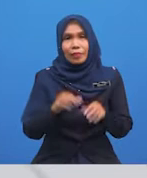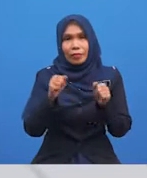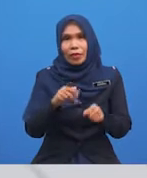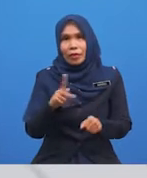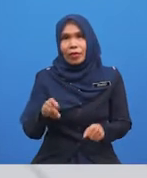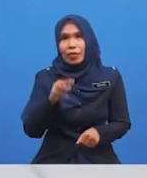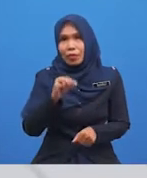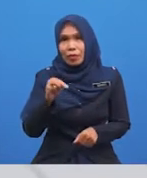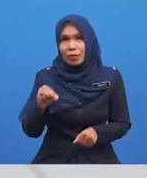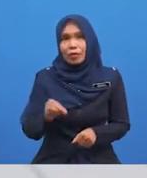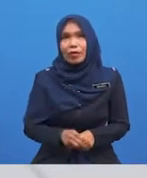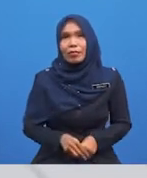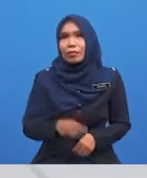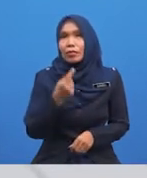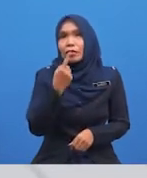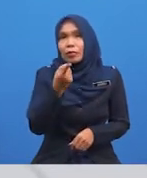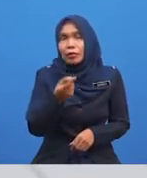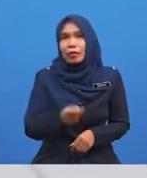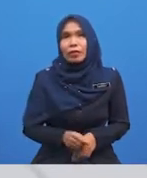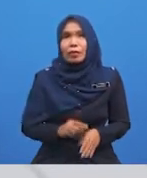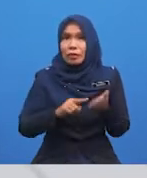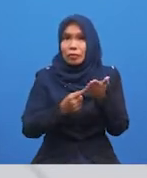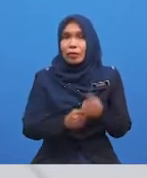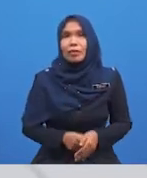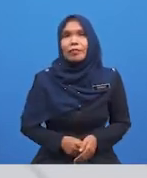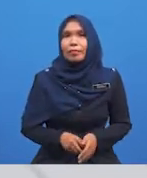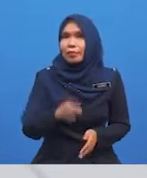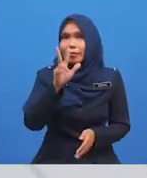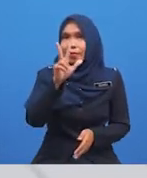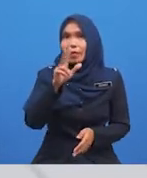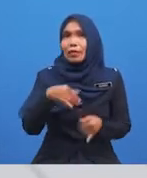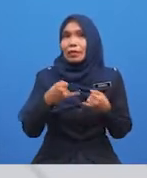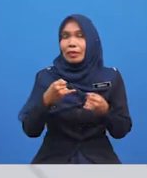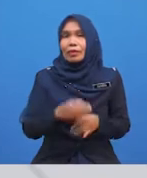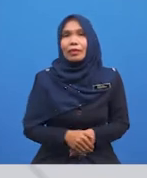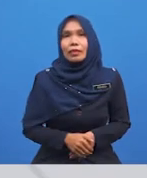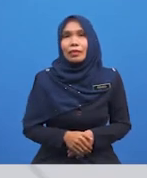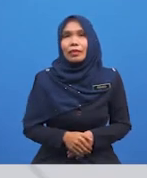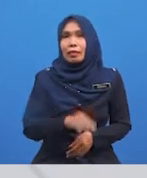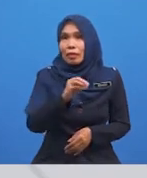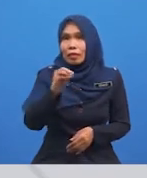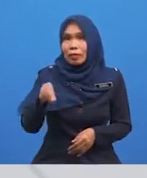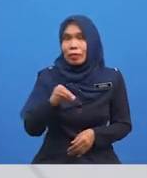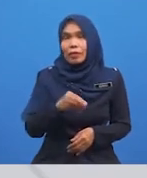Bolehkah murid-murid sebutkan semula tiga jenis taburan penduduk di Malaysia?